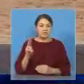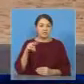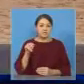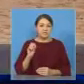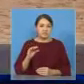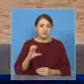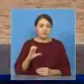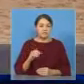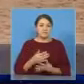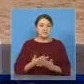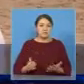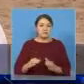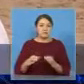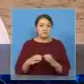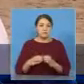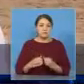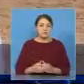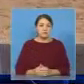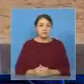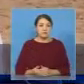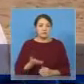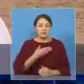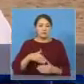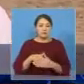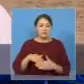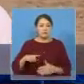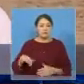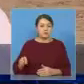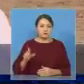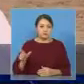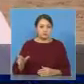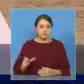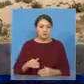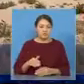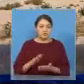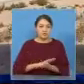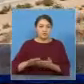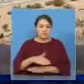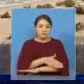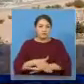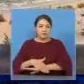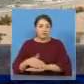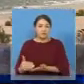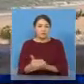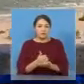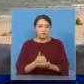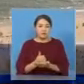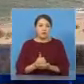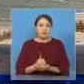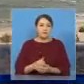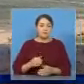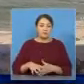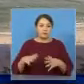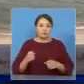Дыши, амбассадор. Мы, волонтеры «Чистые берега», сегодня вышли на уборку, сделали очень большую работу.